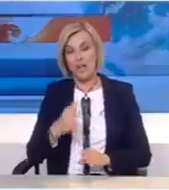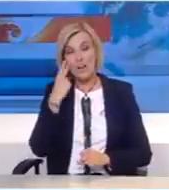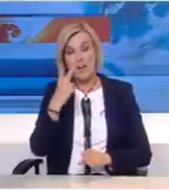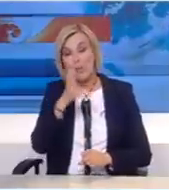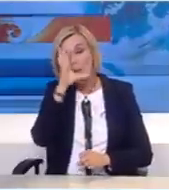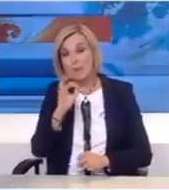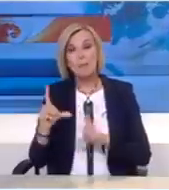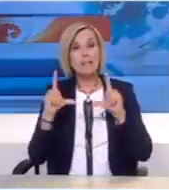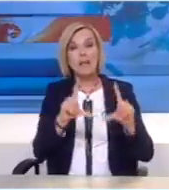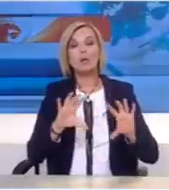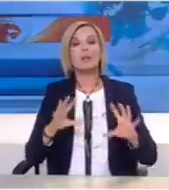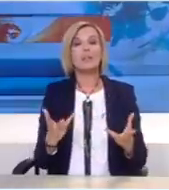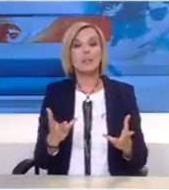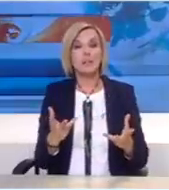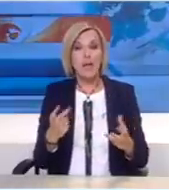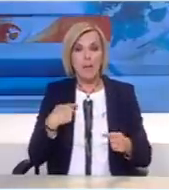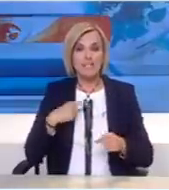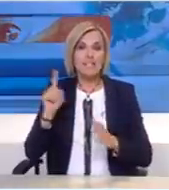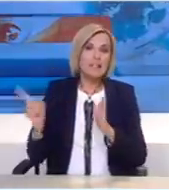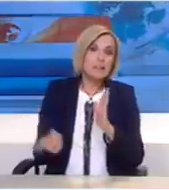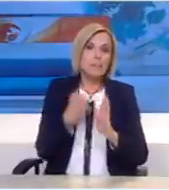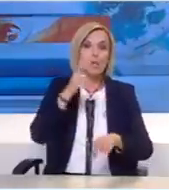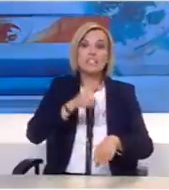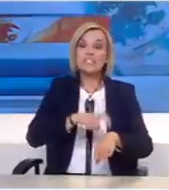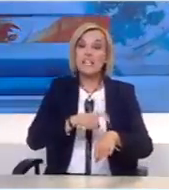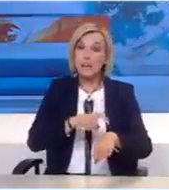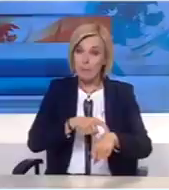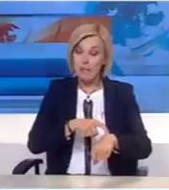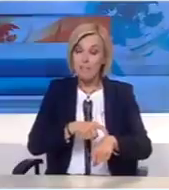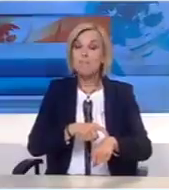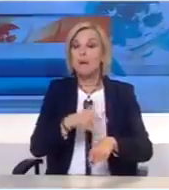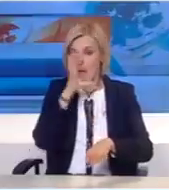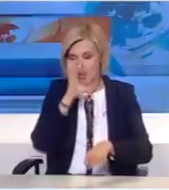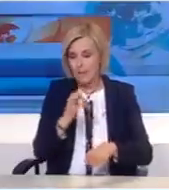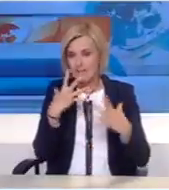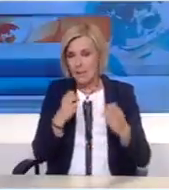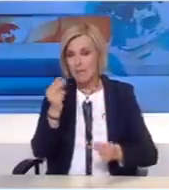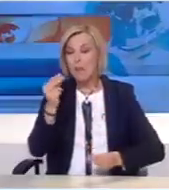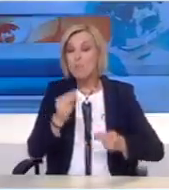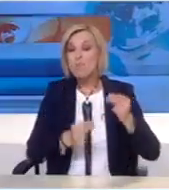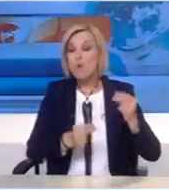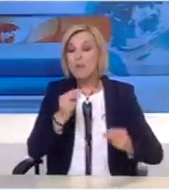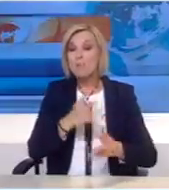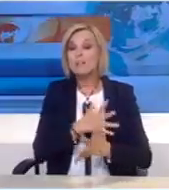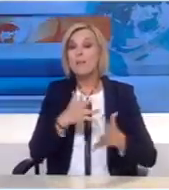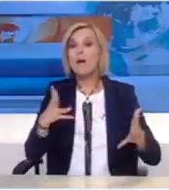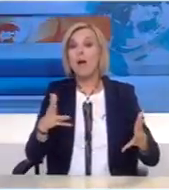πραγματική εικόνα είναι ότι από την πρώτη στιγμή υπήρχαν ιδιαίτερα ζητήματα σε ομάδες ανθρώπων που έχουν μάθει να ζουν κάτω από